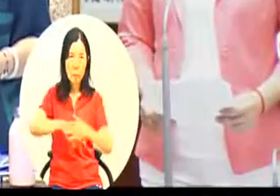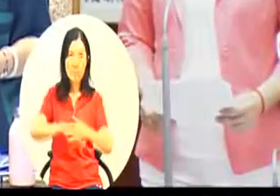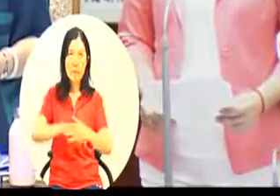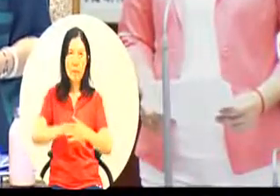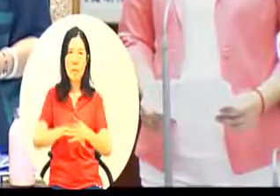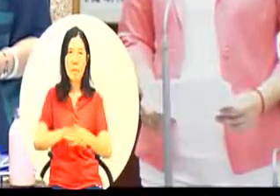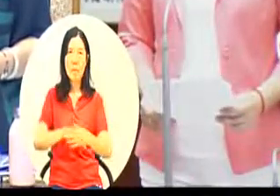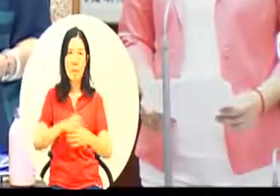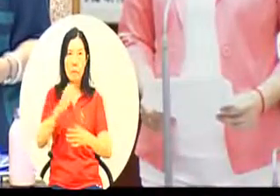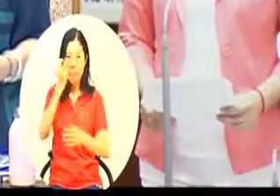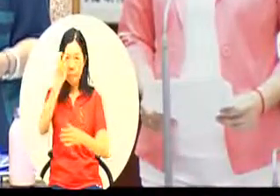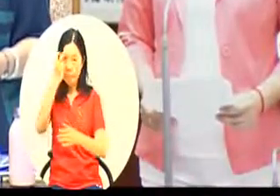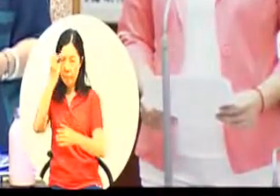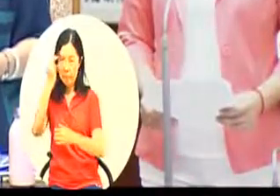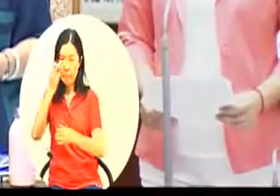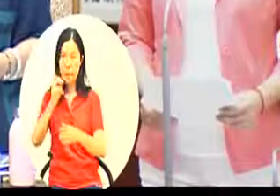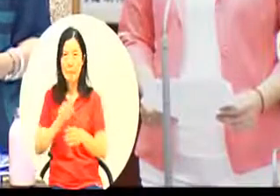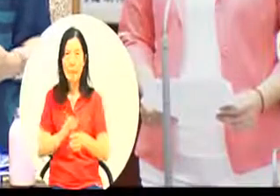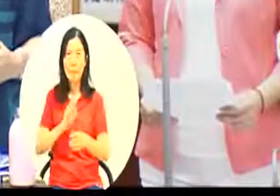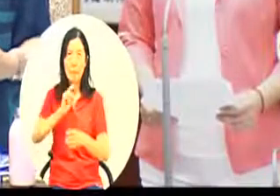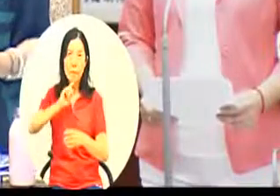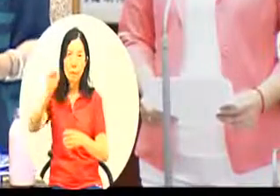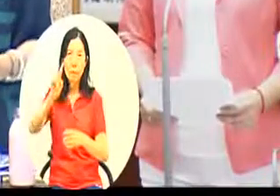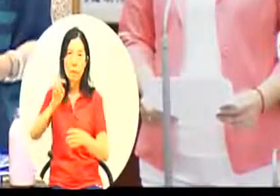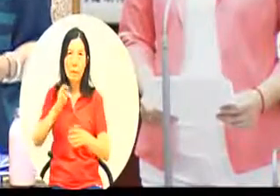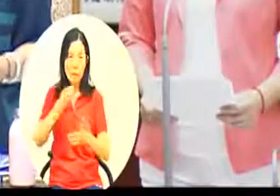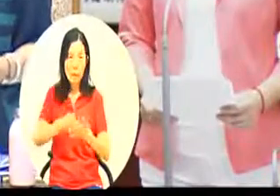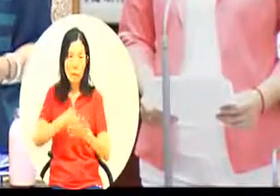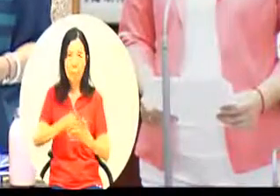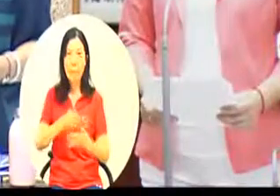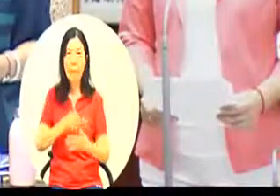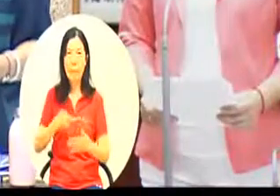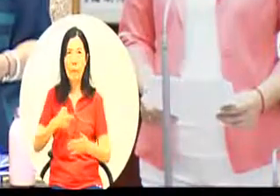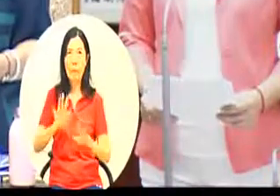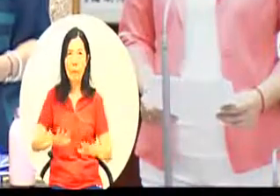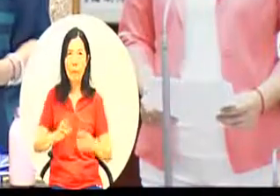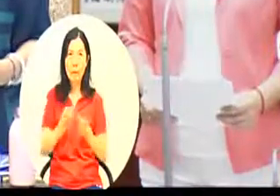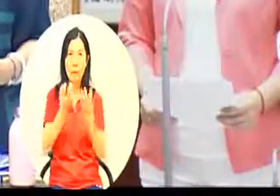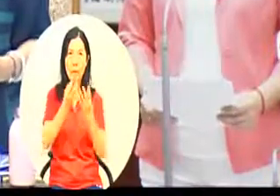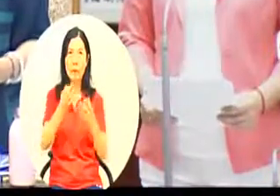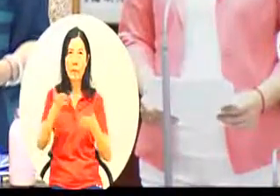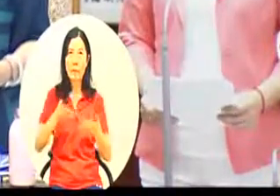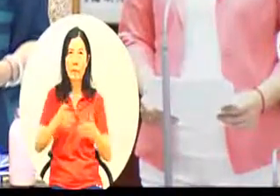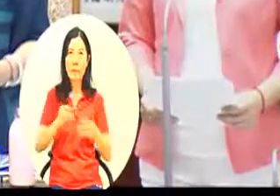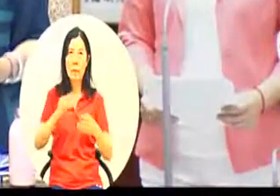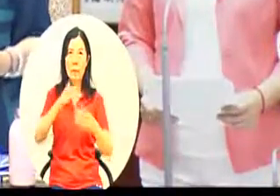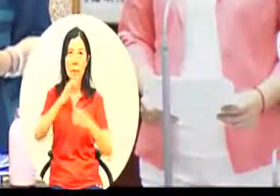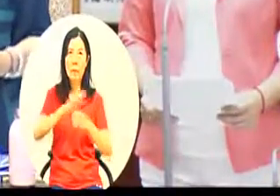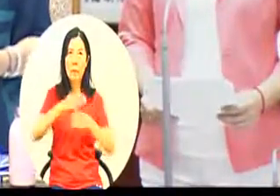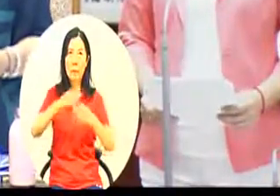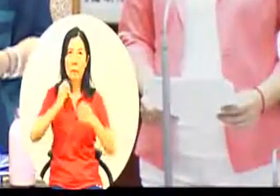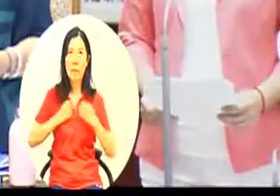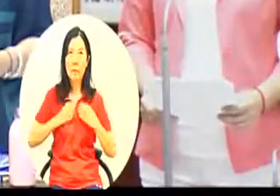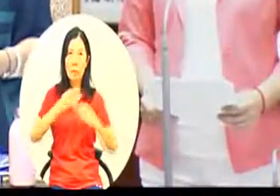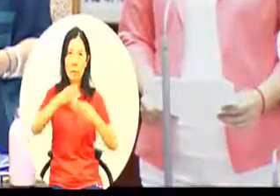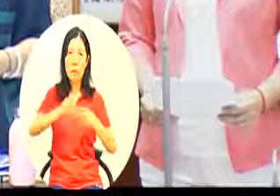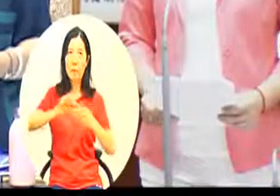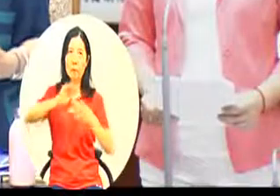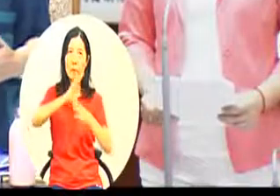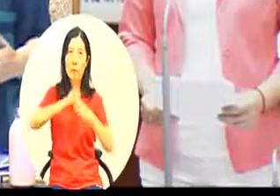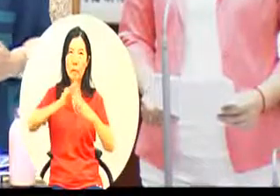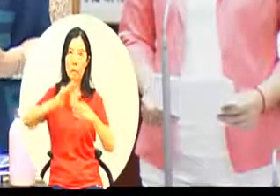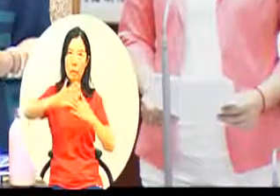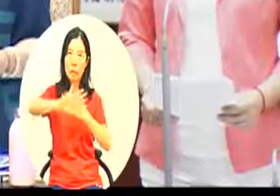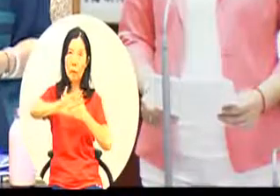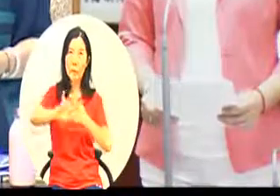动这个调查机制、通报机制，做得很严谨哦。那现在发生的事情，像补习班是在校外，所以现在也不仅是全